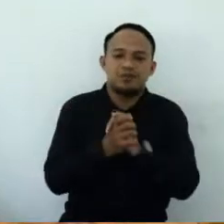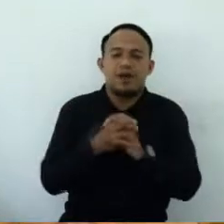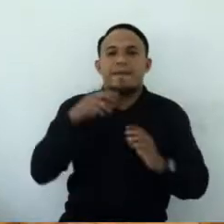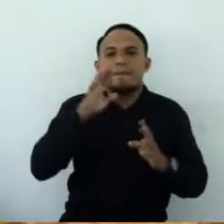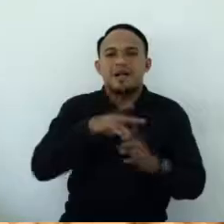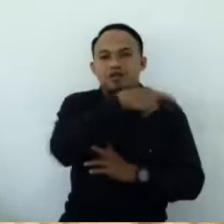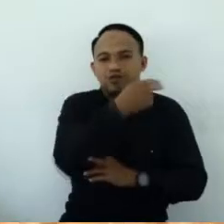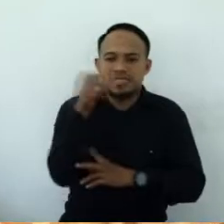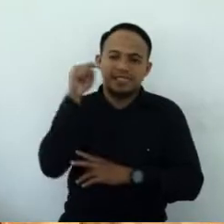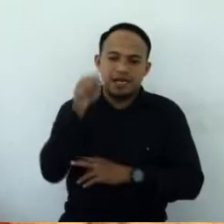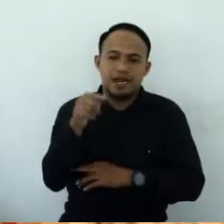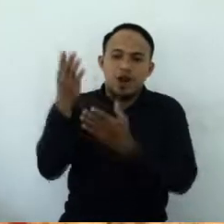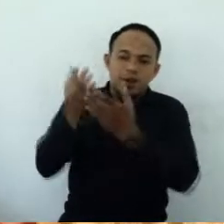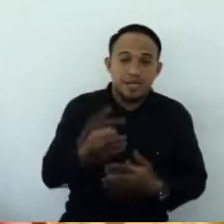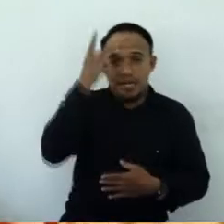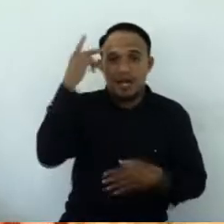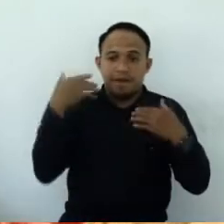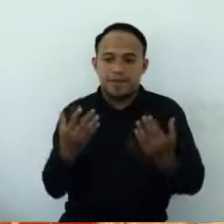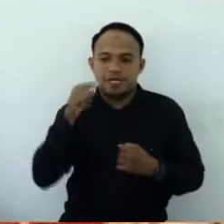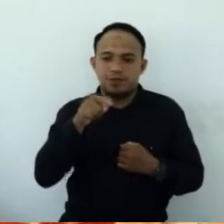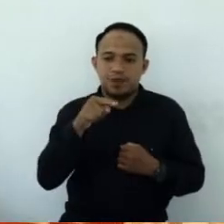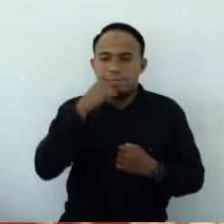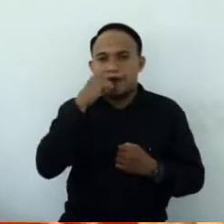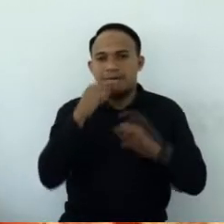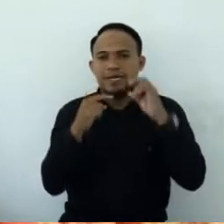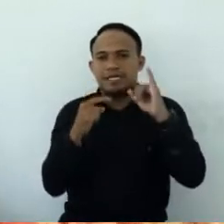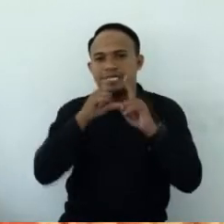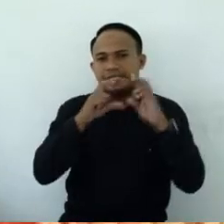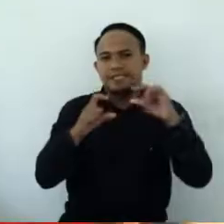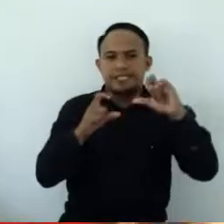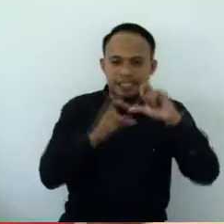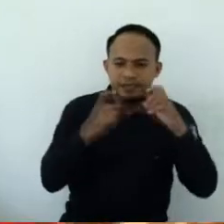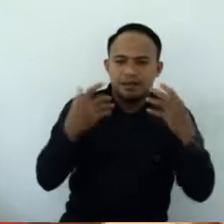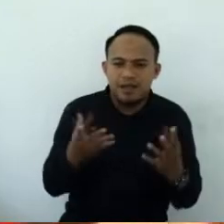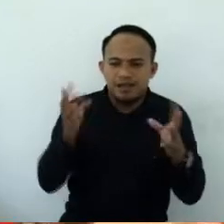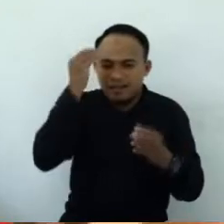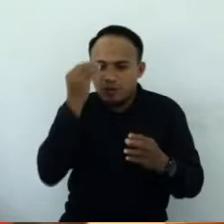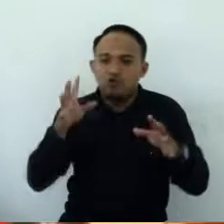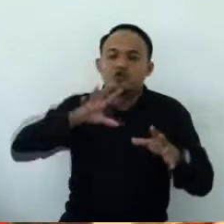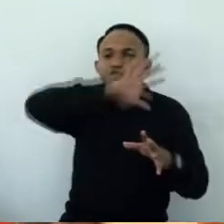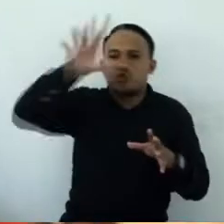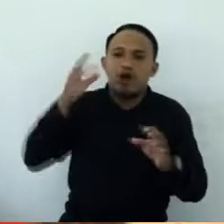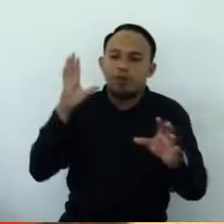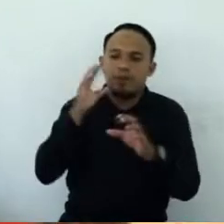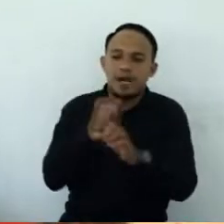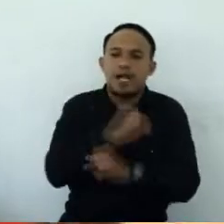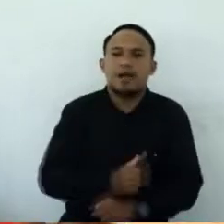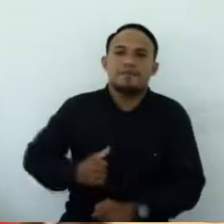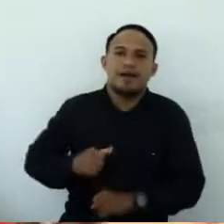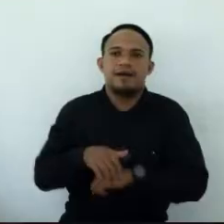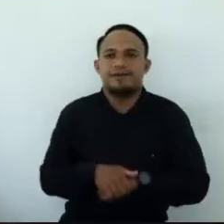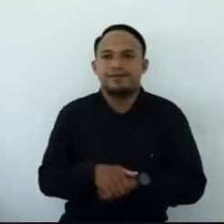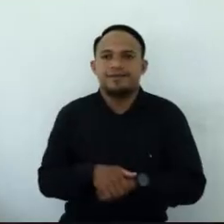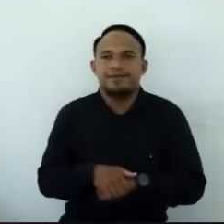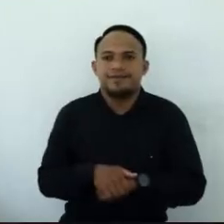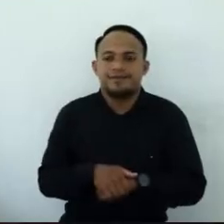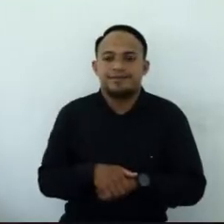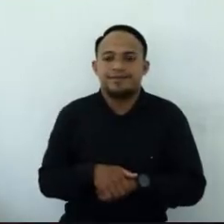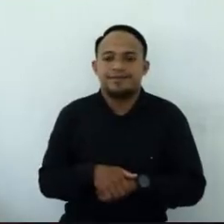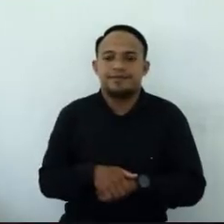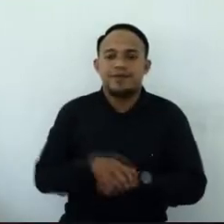beragama di Provinsi Gorontalo untuk terus memelihara kebersamaan persatuan dan kesatuan serta